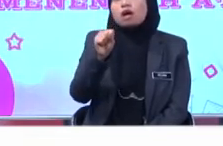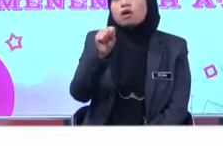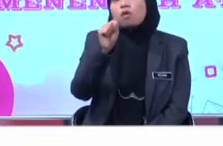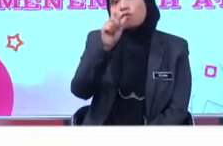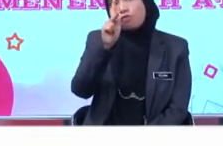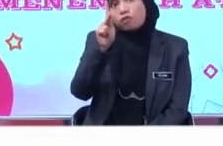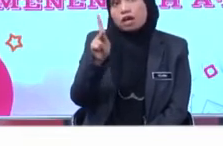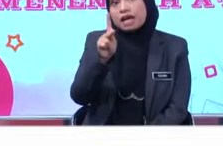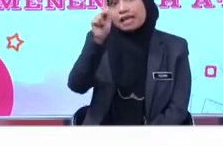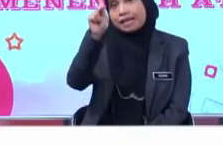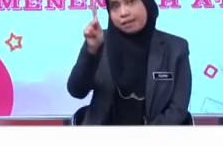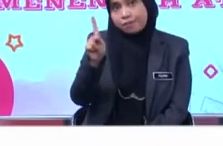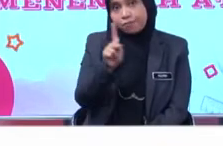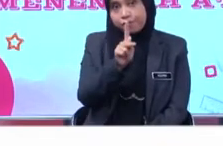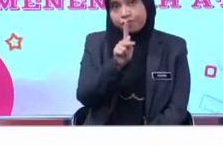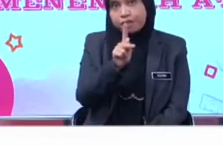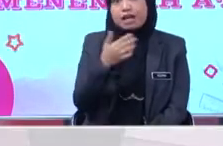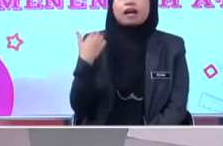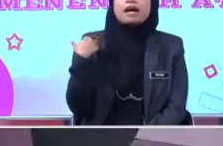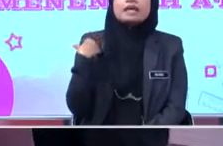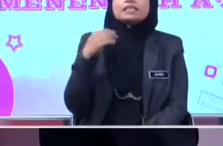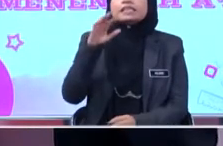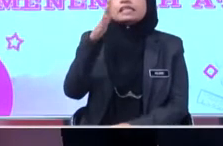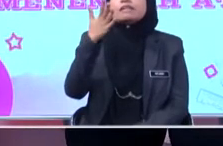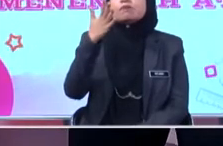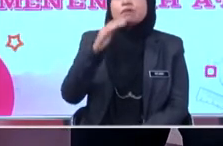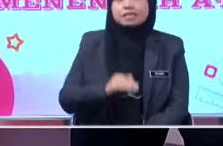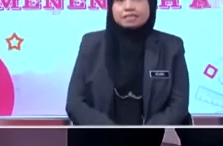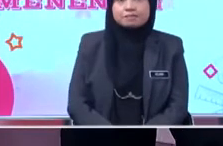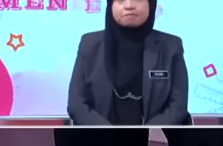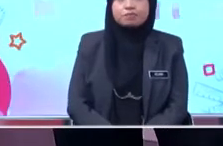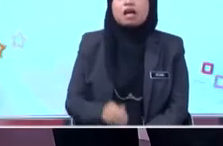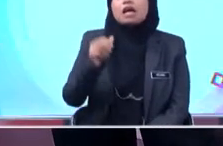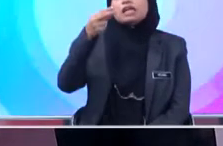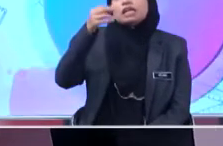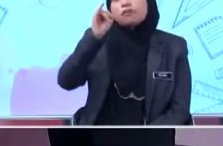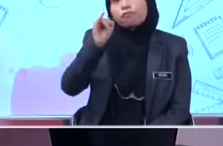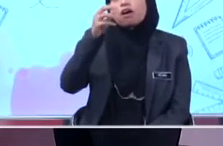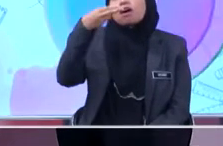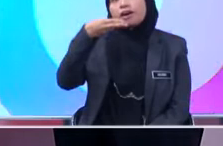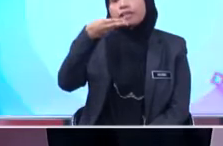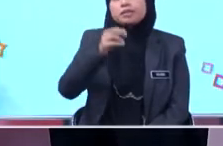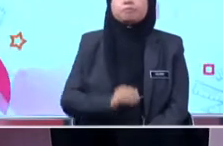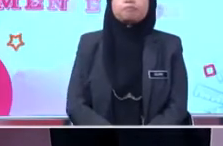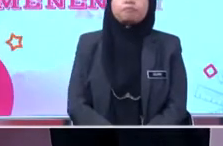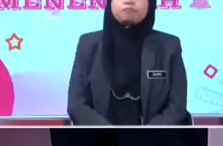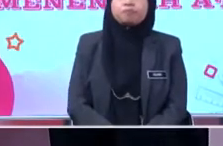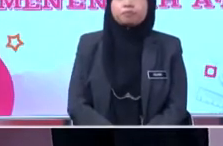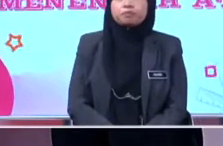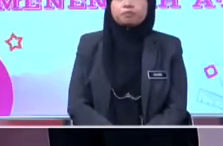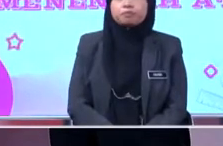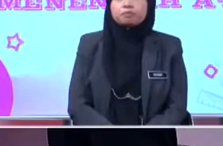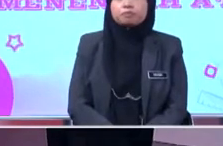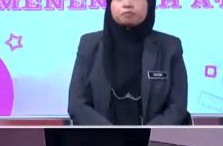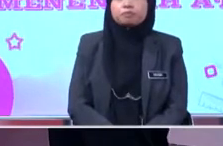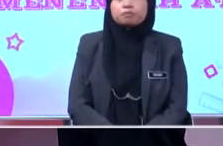FW kefir ada 15 huruf ikhfa Haqiqi oke